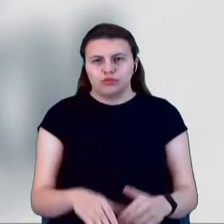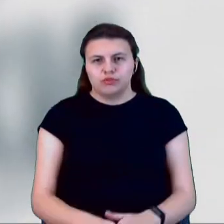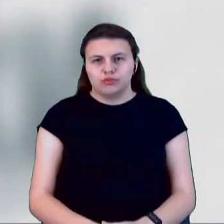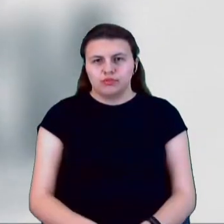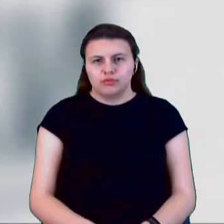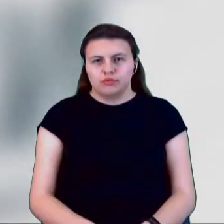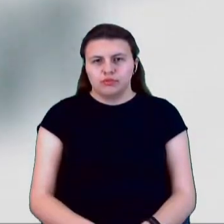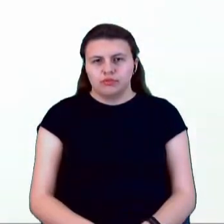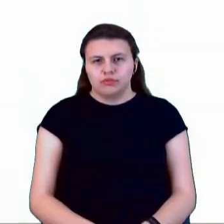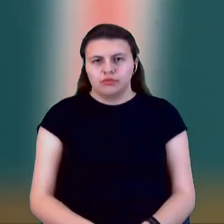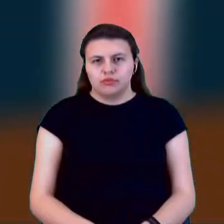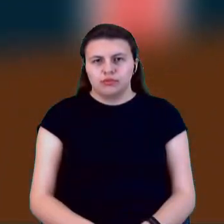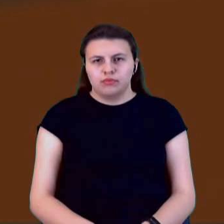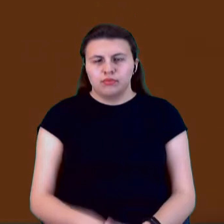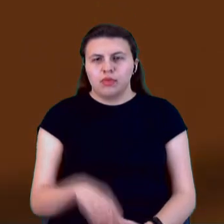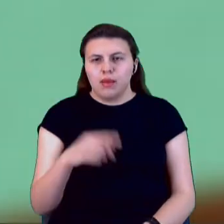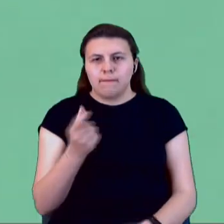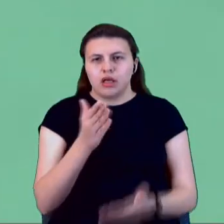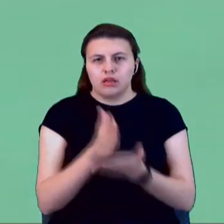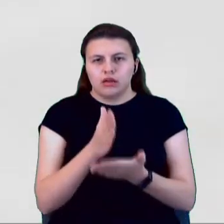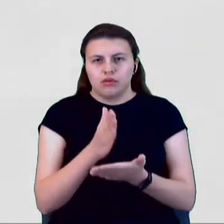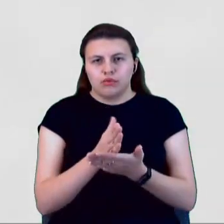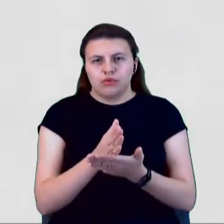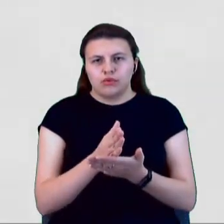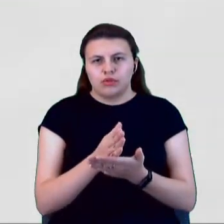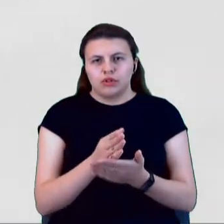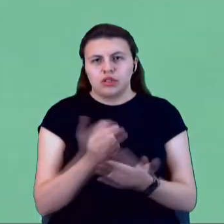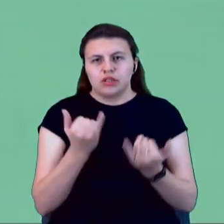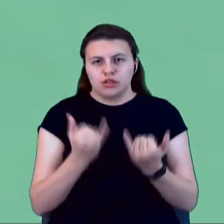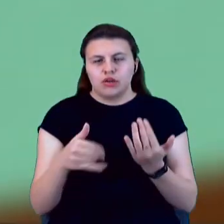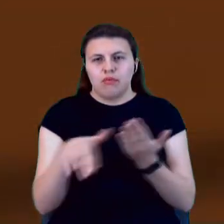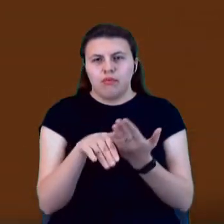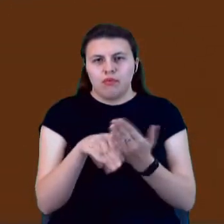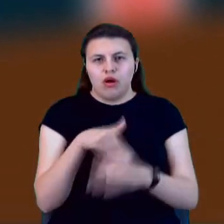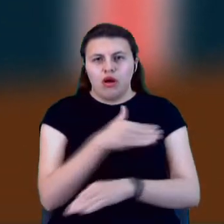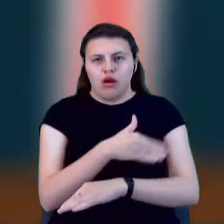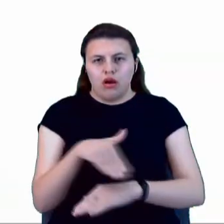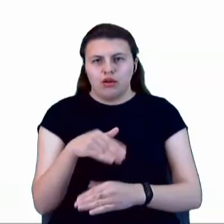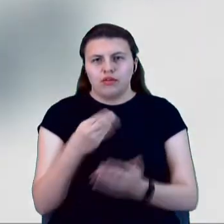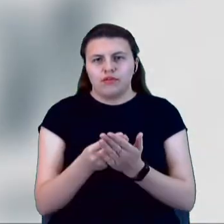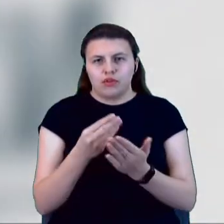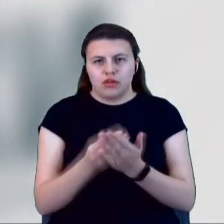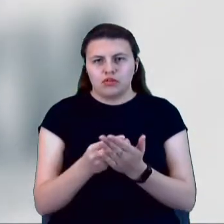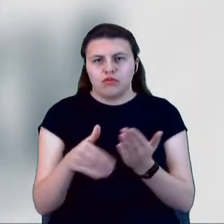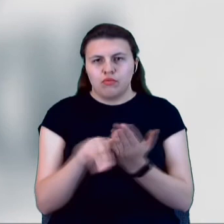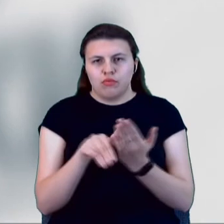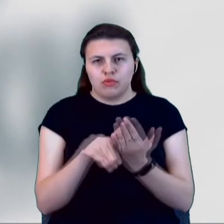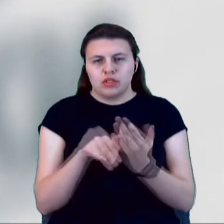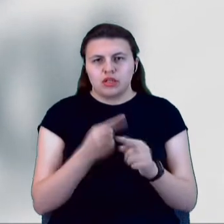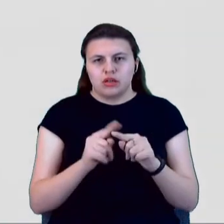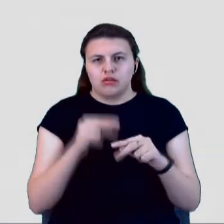с малоимущим, хотя они сейчас получают помощь, адресную финансовую помощь, за которую обращается, и